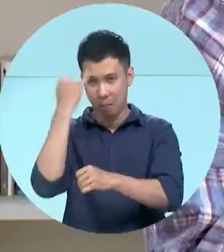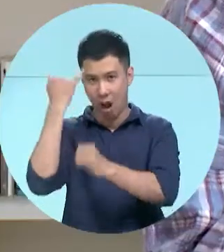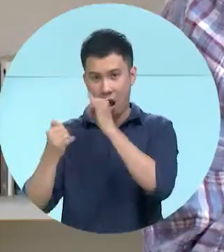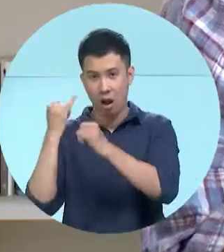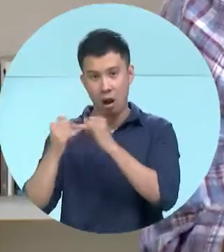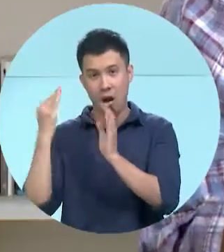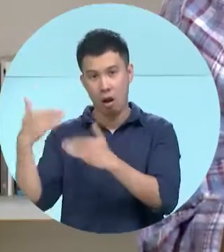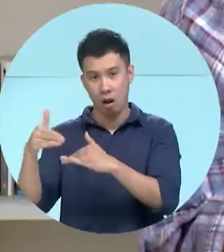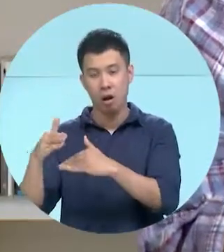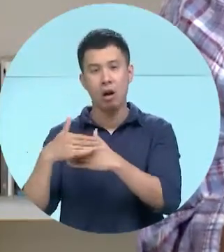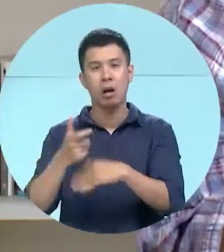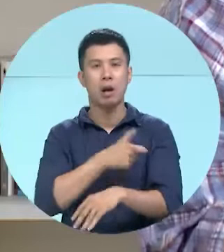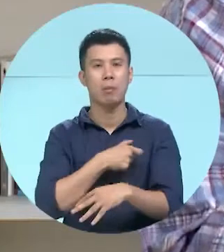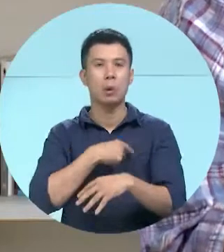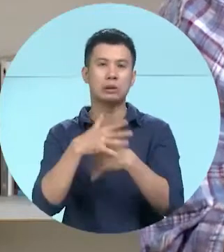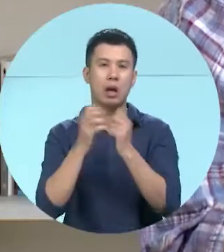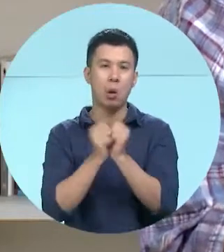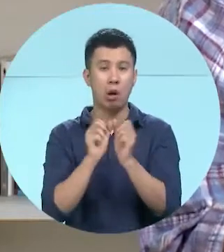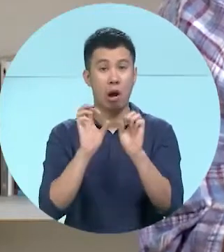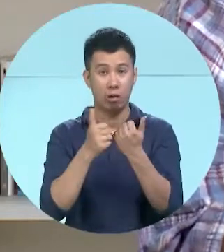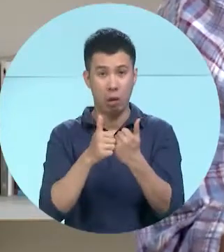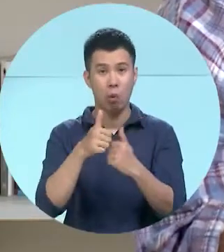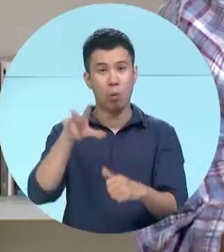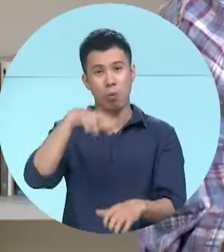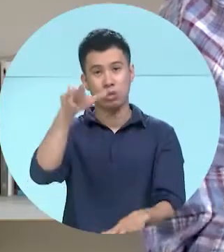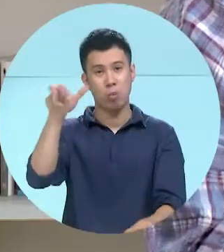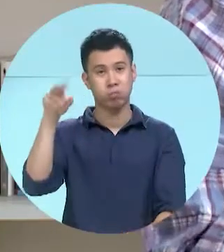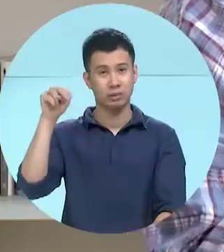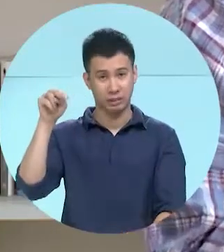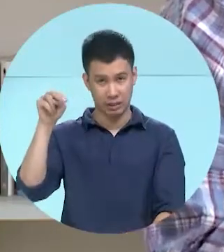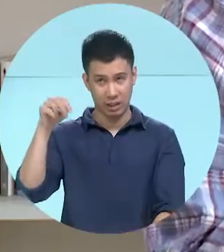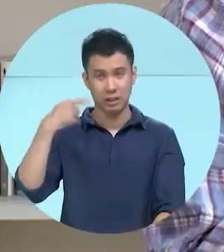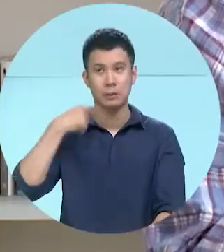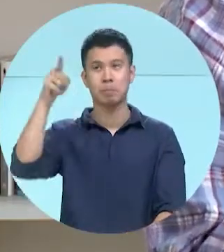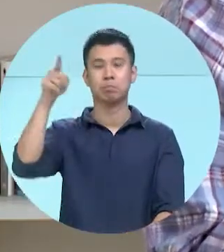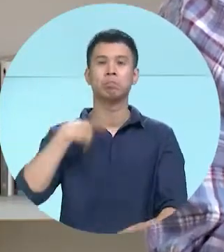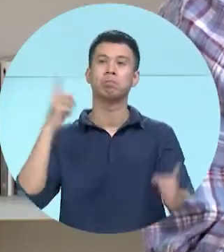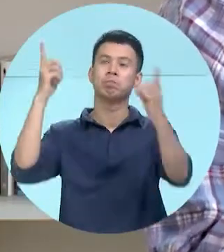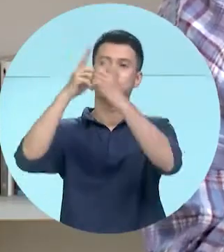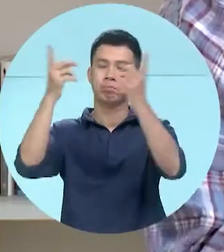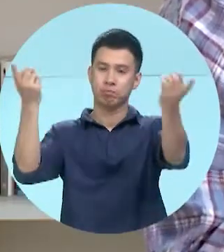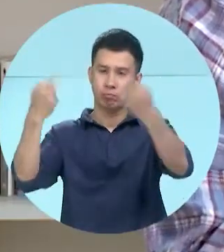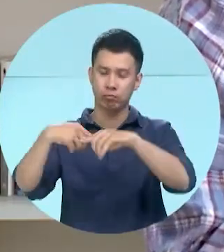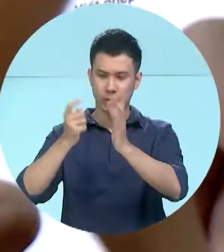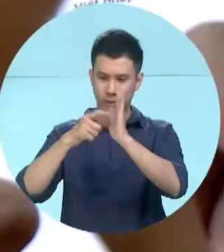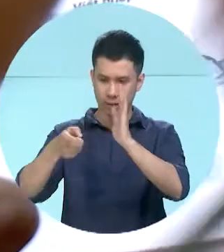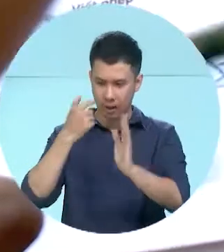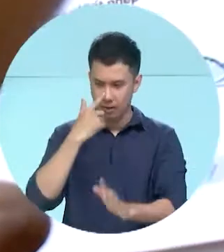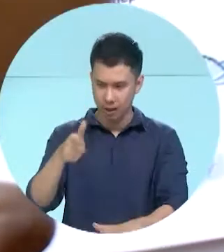2018 thì cán bộ xã hội ở Rồng Xanh đã làm việc với bên Akari để có cái đánh giá